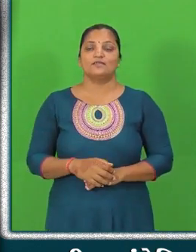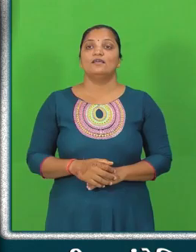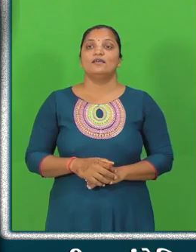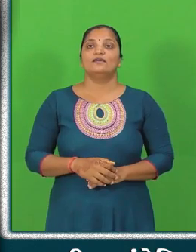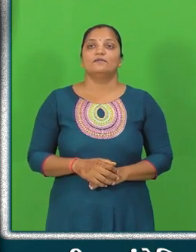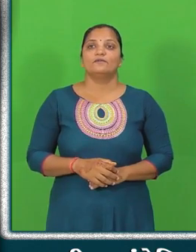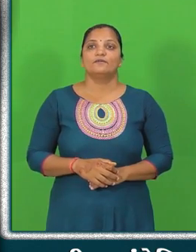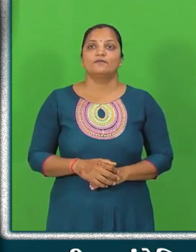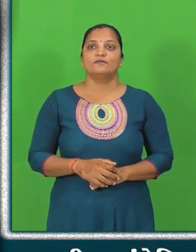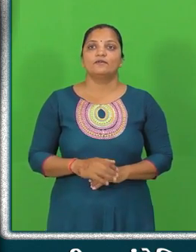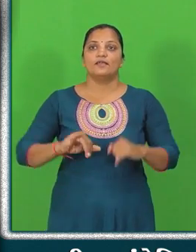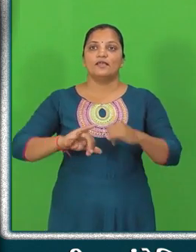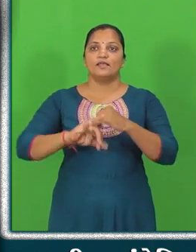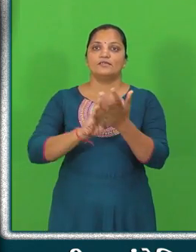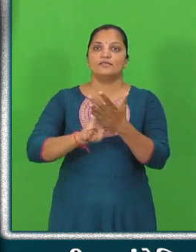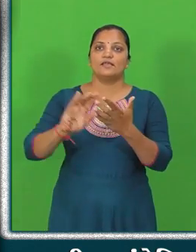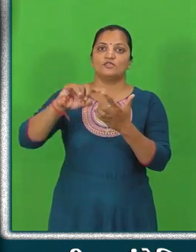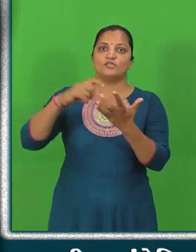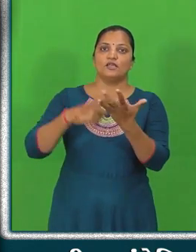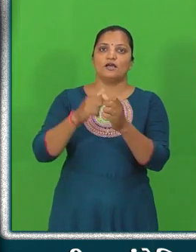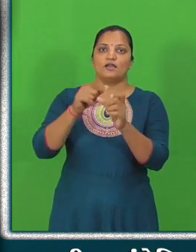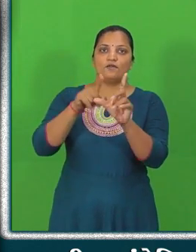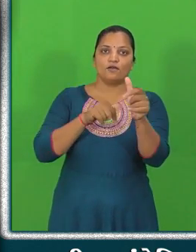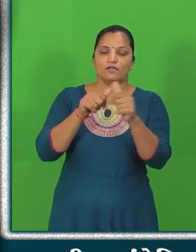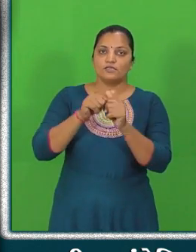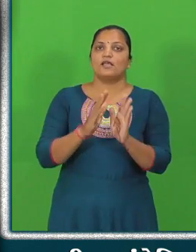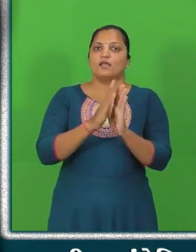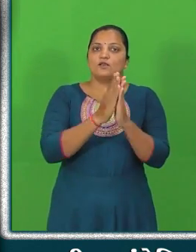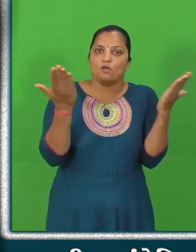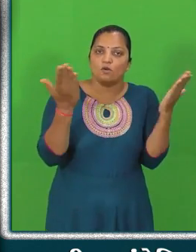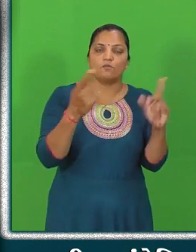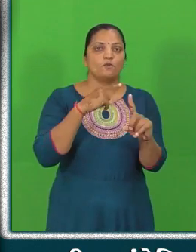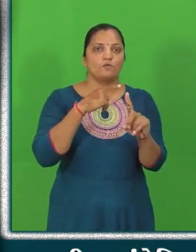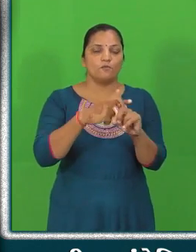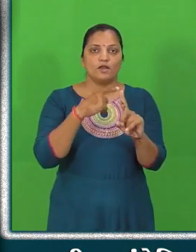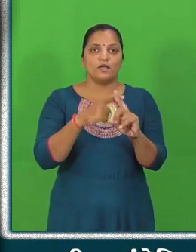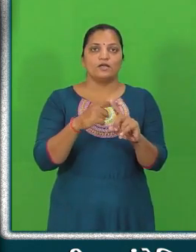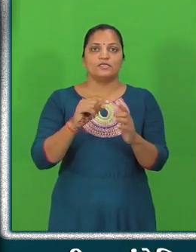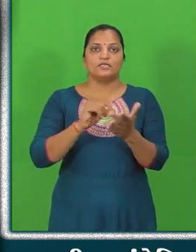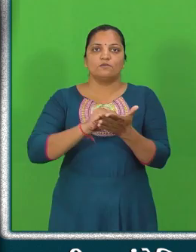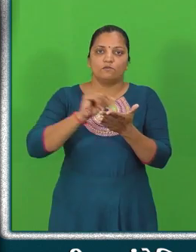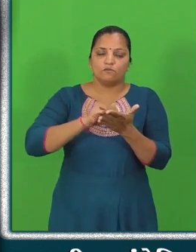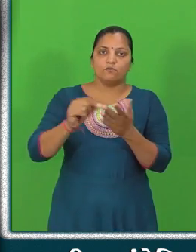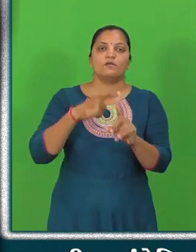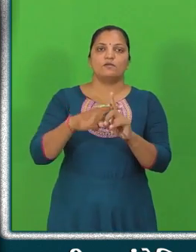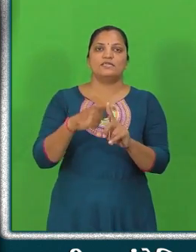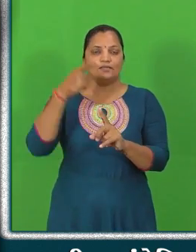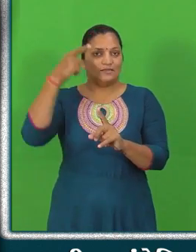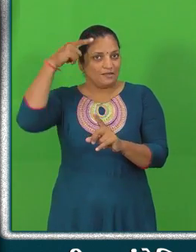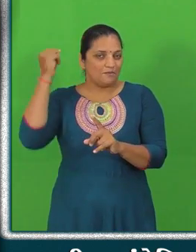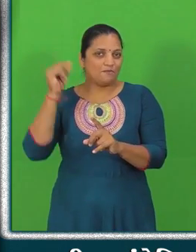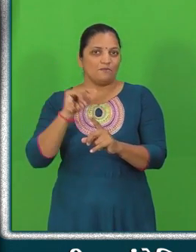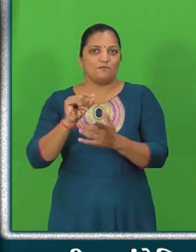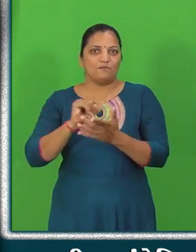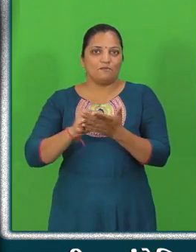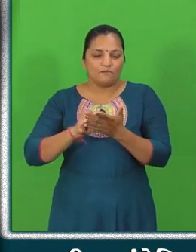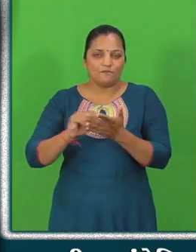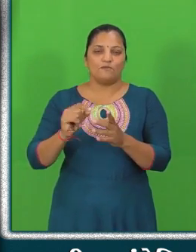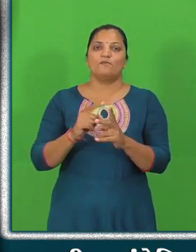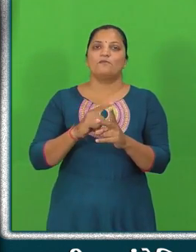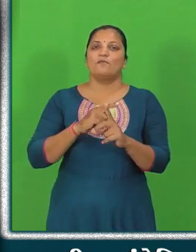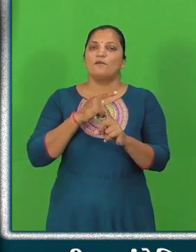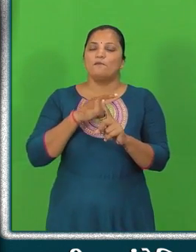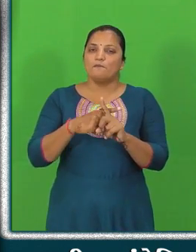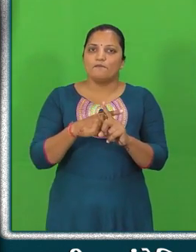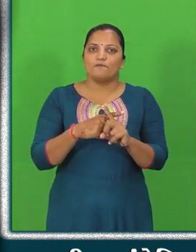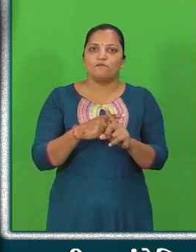आ तास छे, ए श्रेयाबेन आपणे बधाए टेक्स्टबुक अने नोटबुक, फूटपट्टी, पेन्सिल, रबर बधी ज